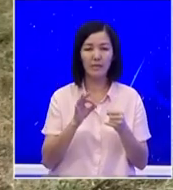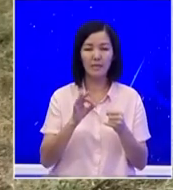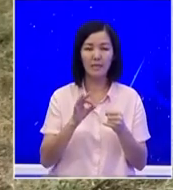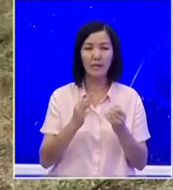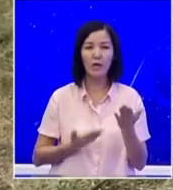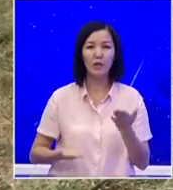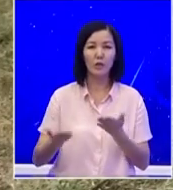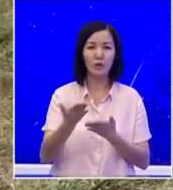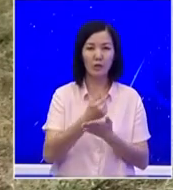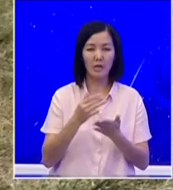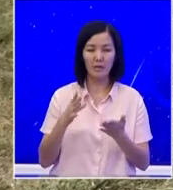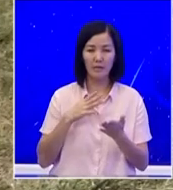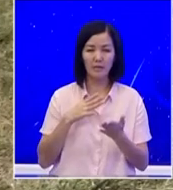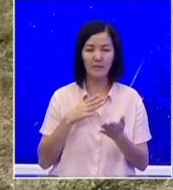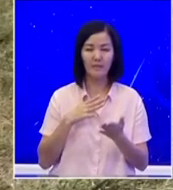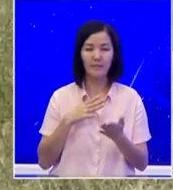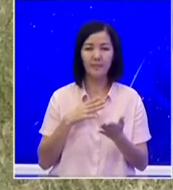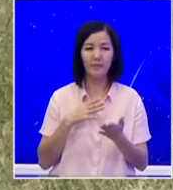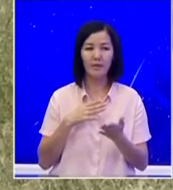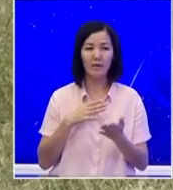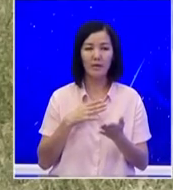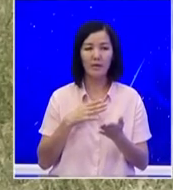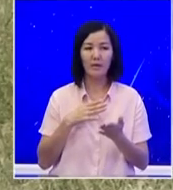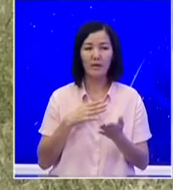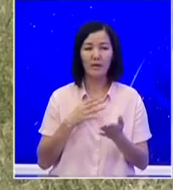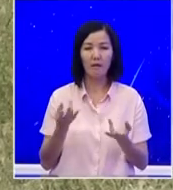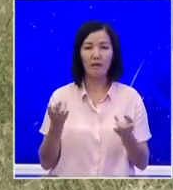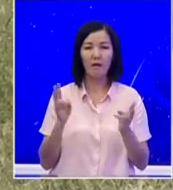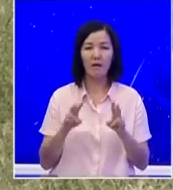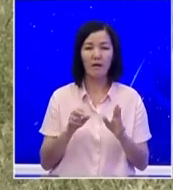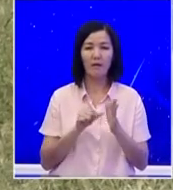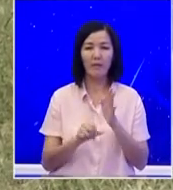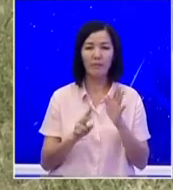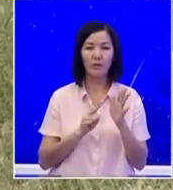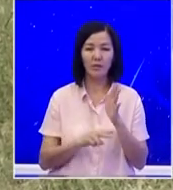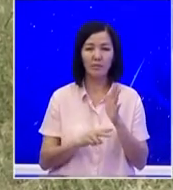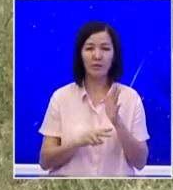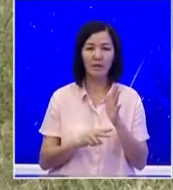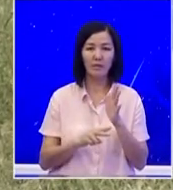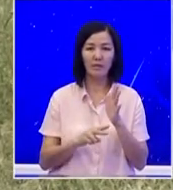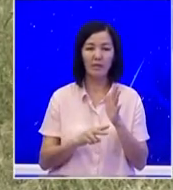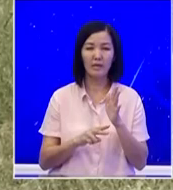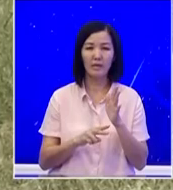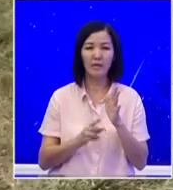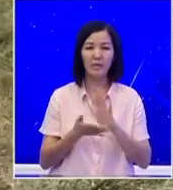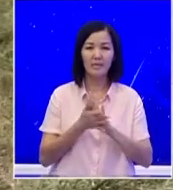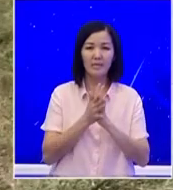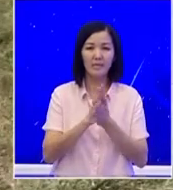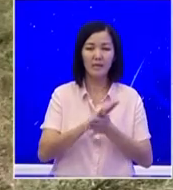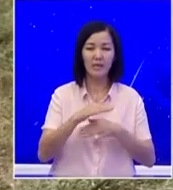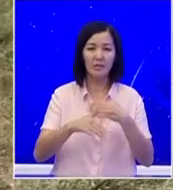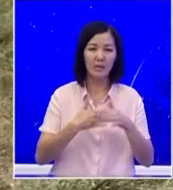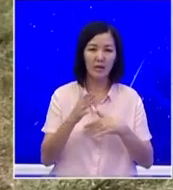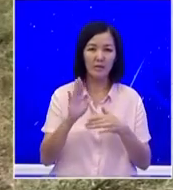30-35% шабылды деп есептейміз. Енді көбінісін 60-70% жаңағы сенажға айдасақ па деп тұрмыз. Сенажға айдағанда